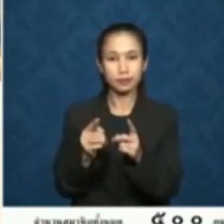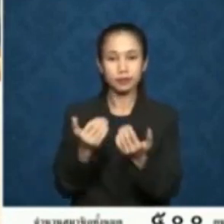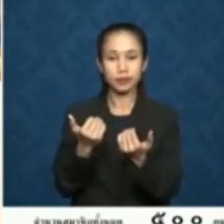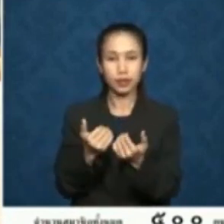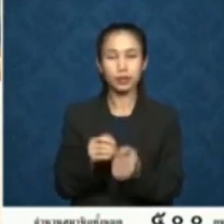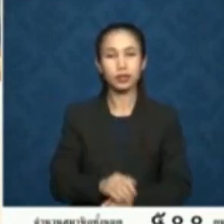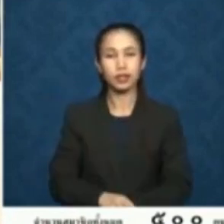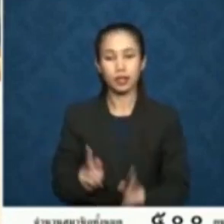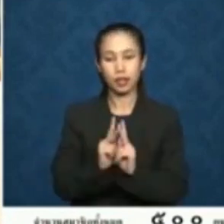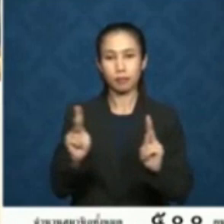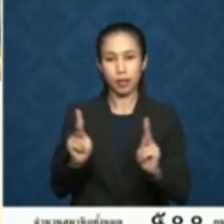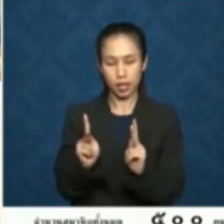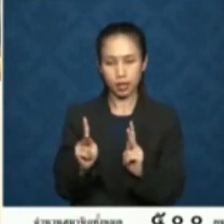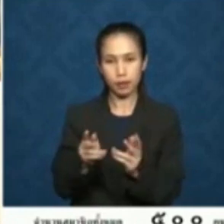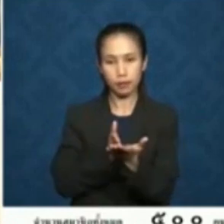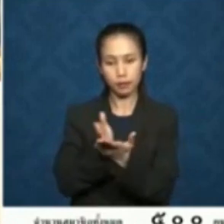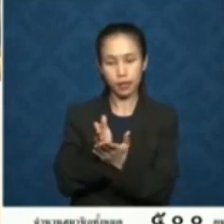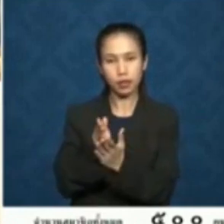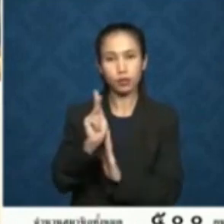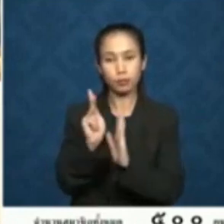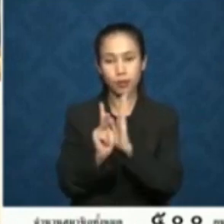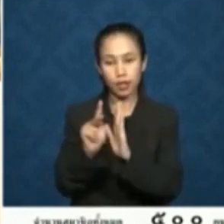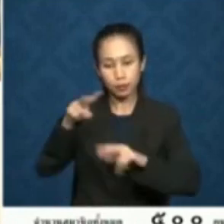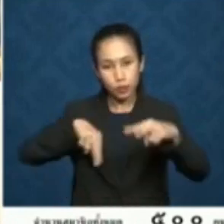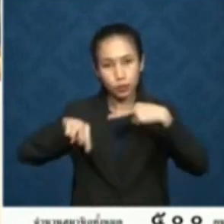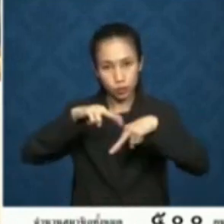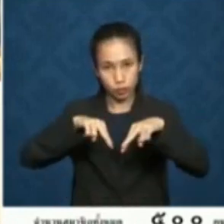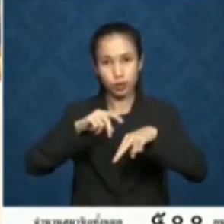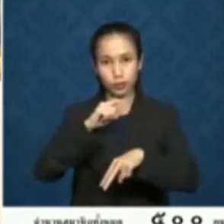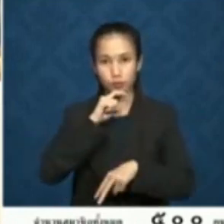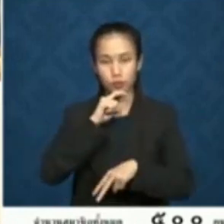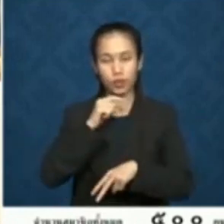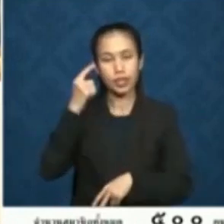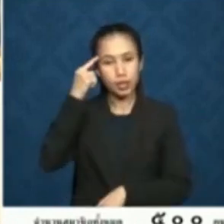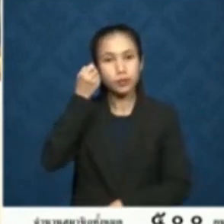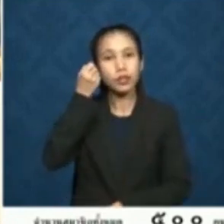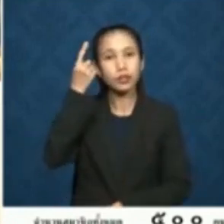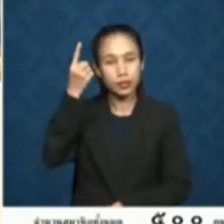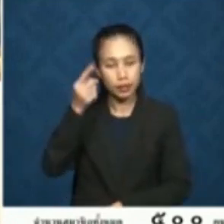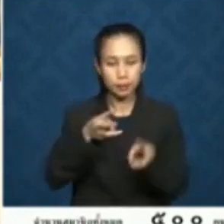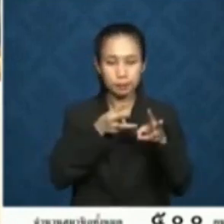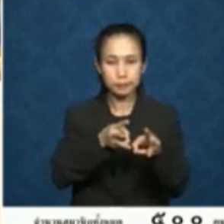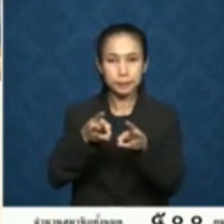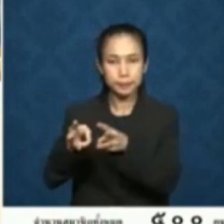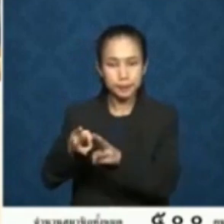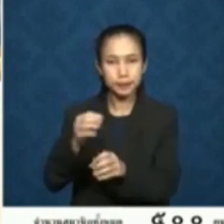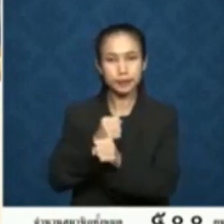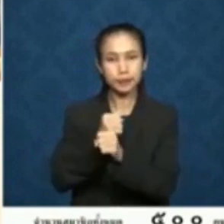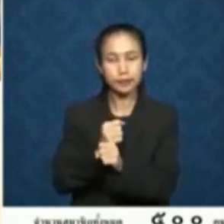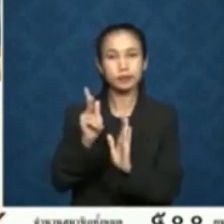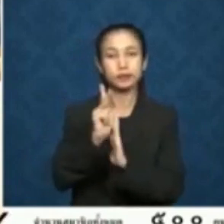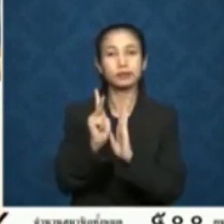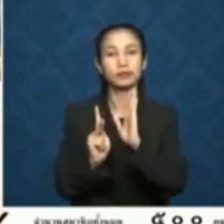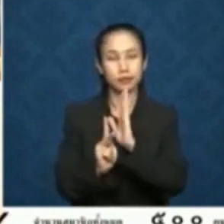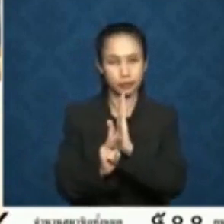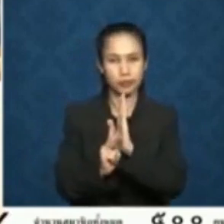ส่วนที่คณะกรรมการกฤษฎีกากำลังตรวจข้อกฎหมายอยู่นะครับซึ่งตรงนี้ผมคิดว่าท่านก็คงเข้าใจถึงกระบวนการ